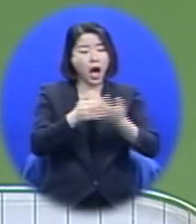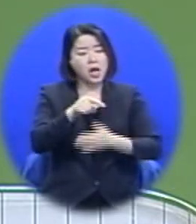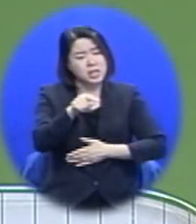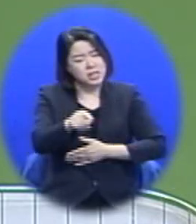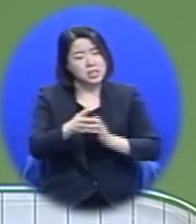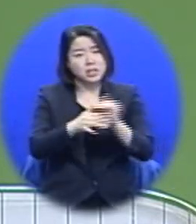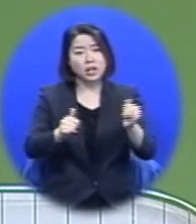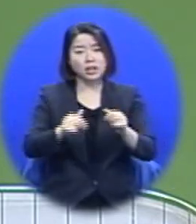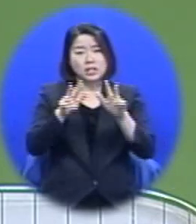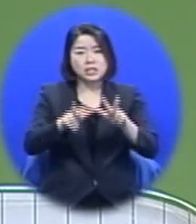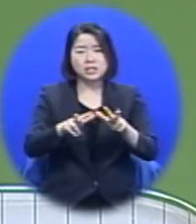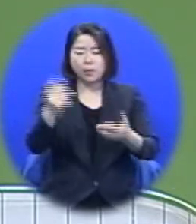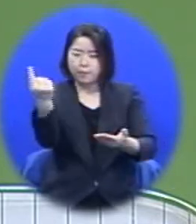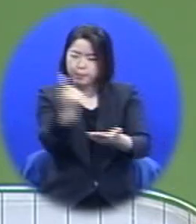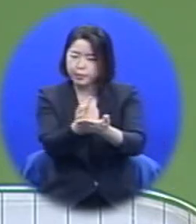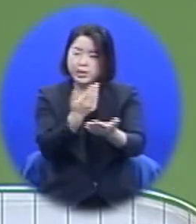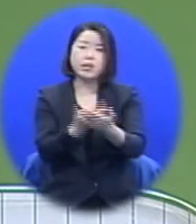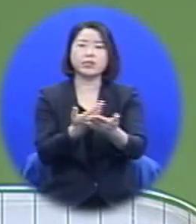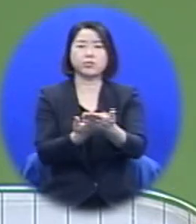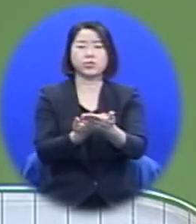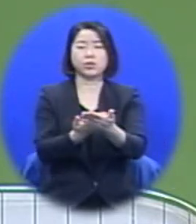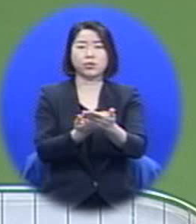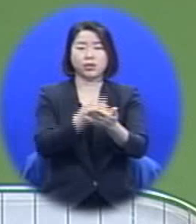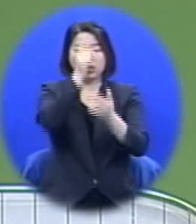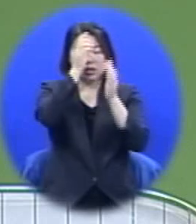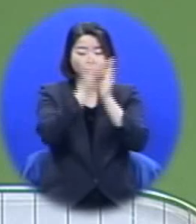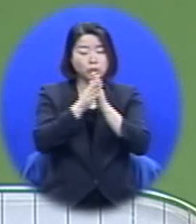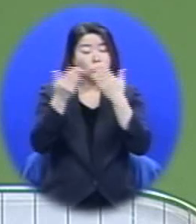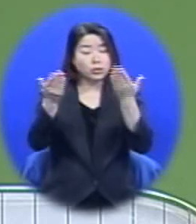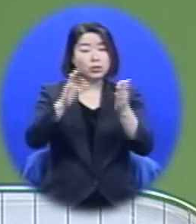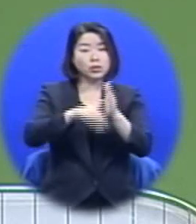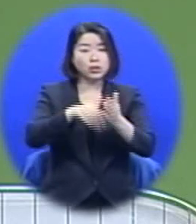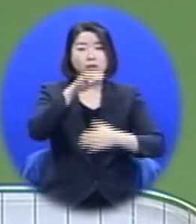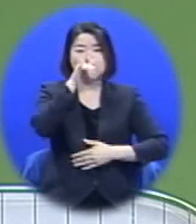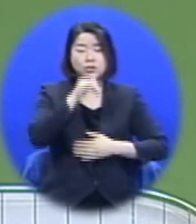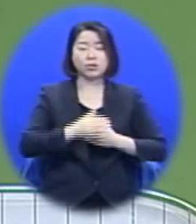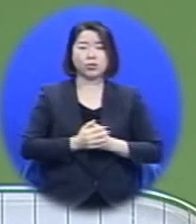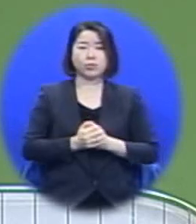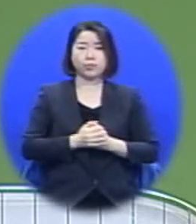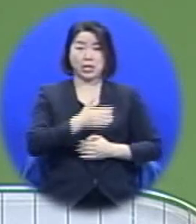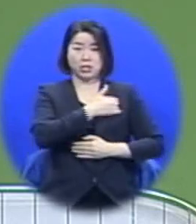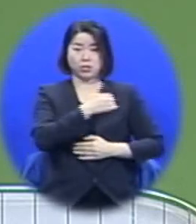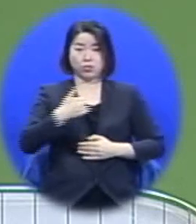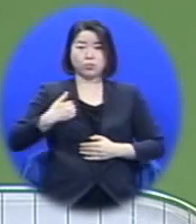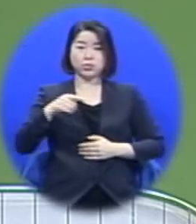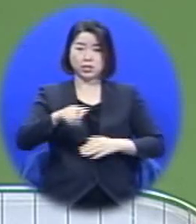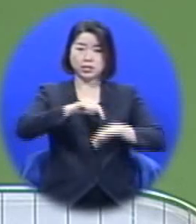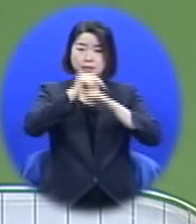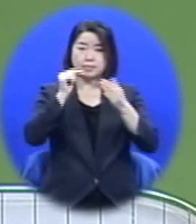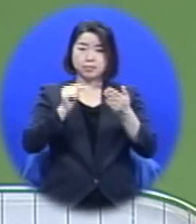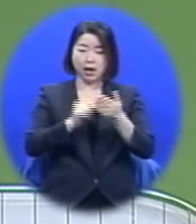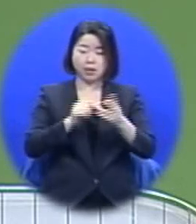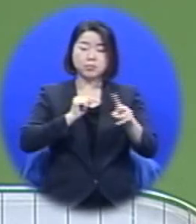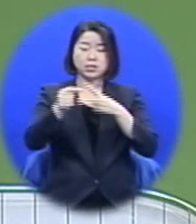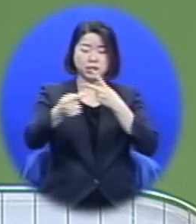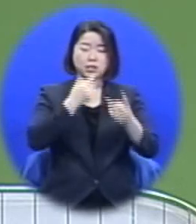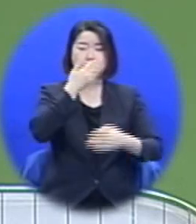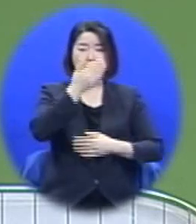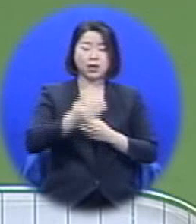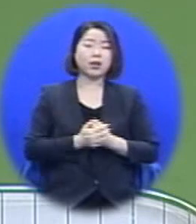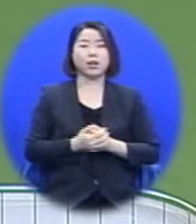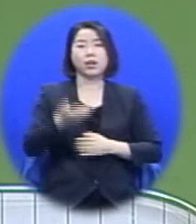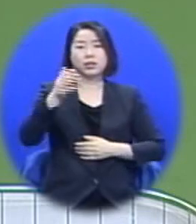사람에게 지금 임지 해주세요 이렇게 기도할 때가 있습니다 충분히 그 심정은 이해가 됩니다